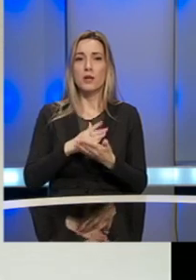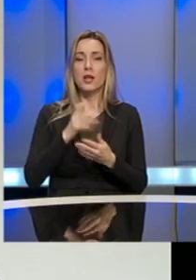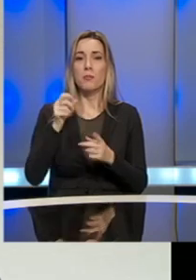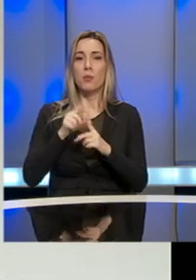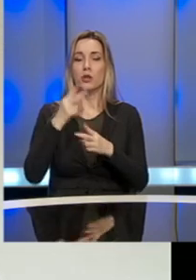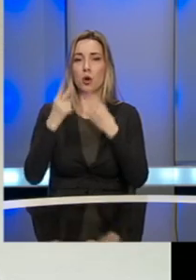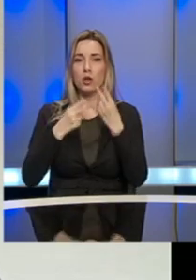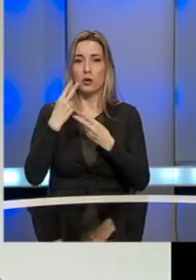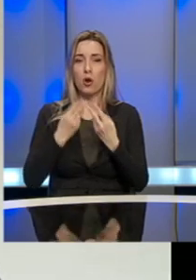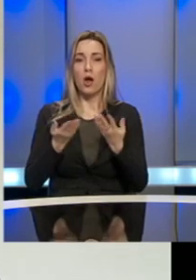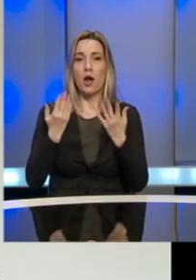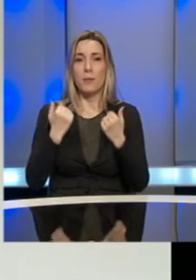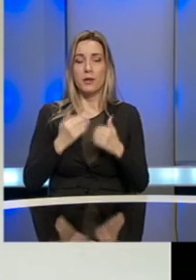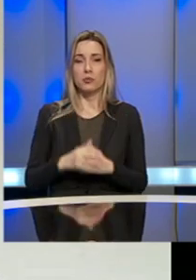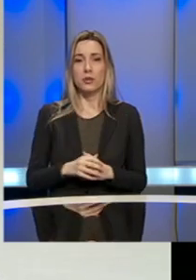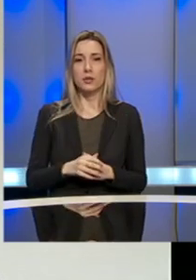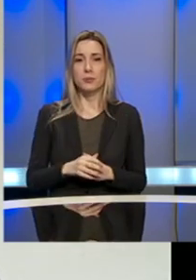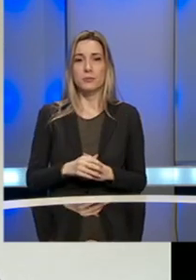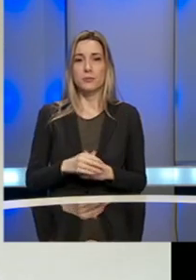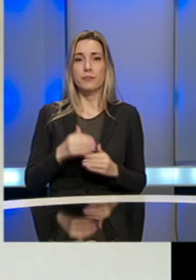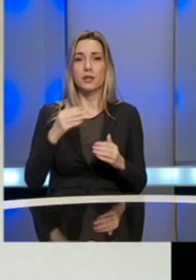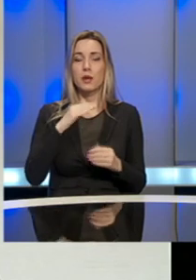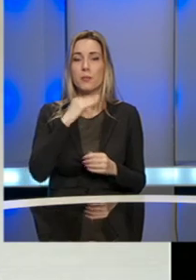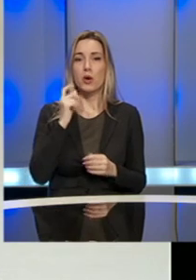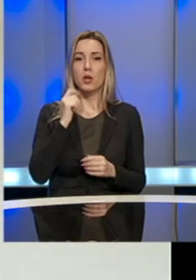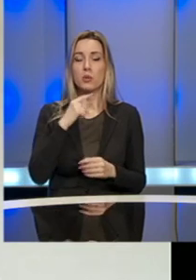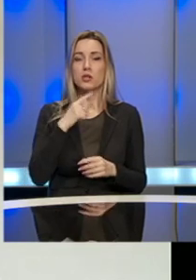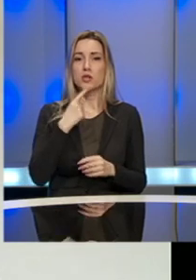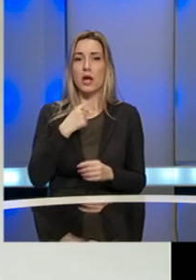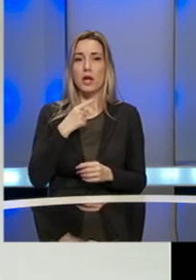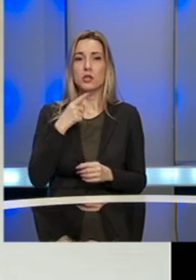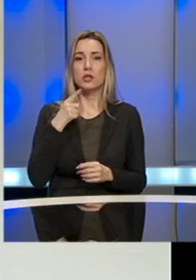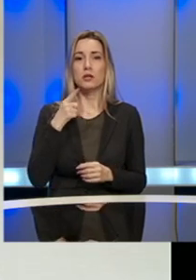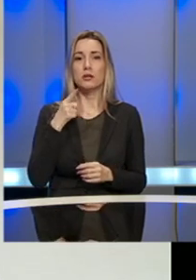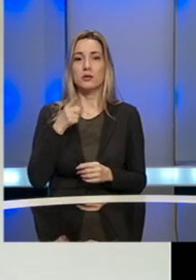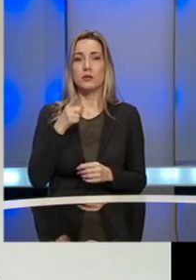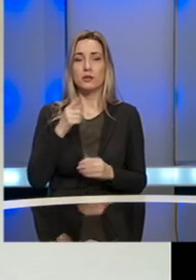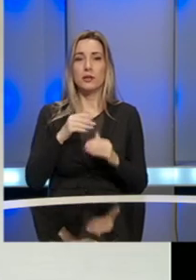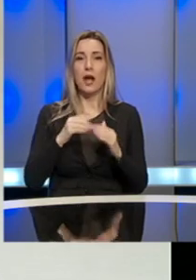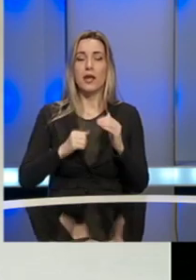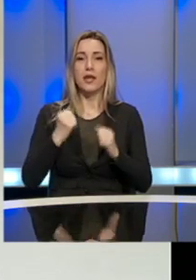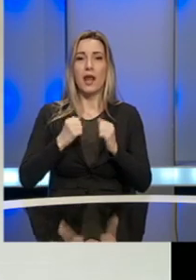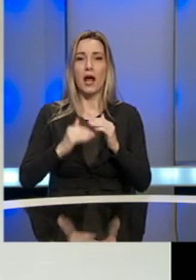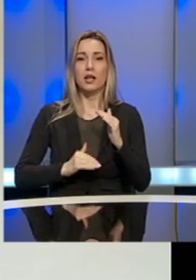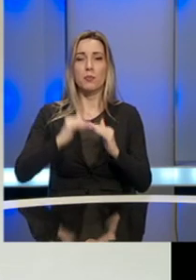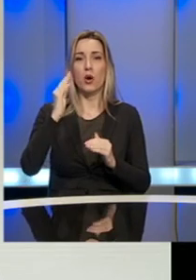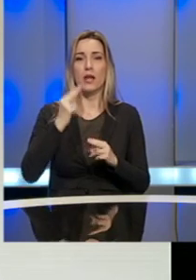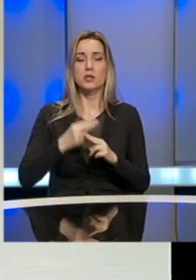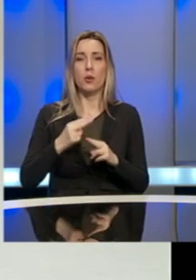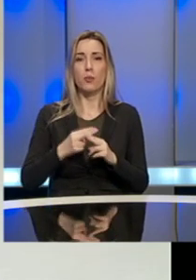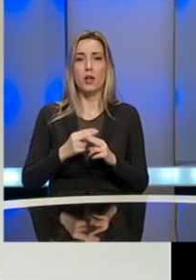kontrolom. Međutim, mnogi ljudi će reći da je nagli porast broja oboljelih